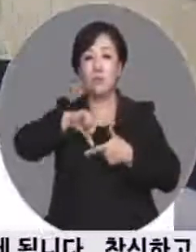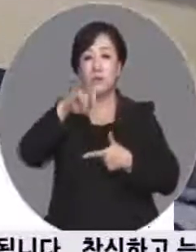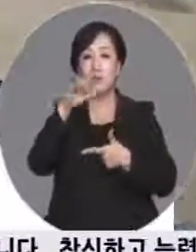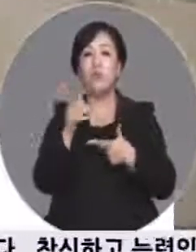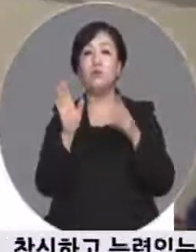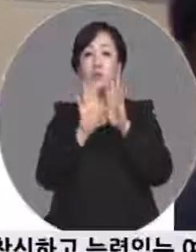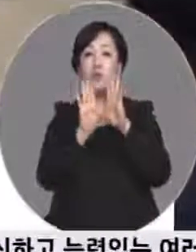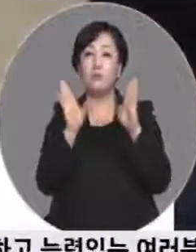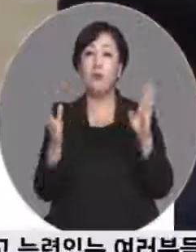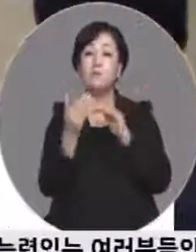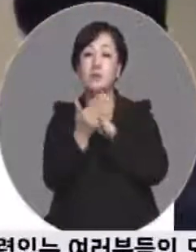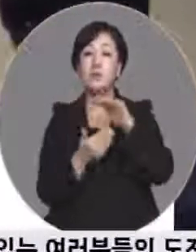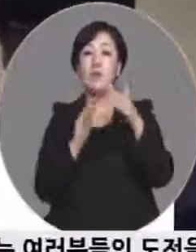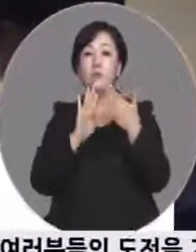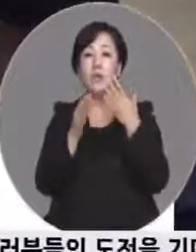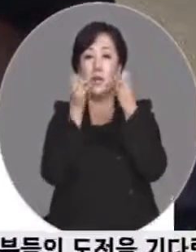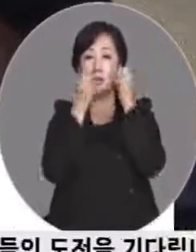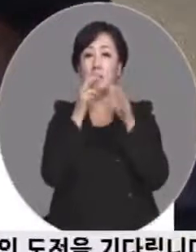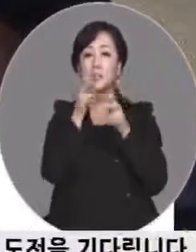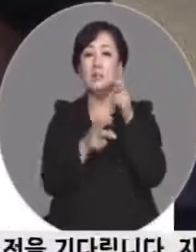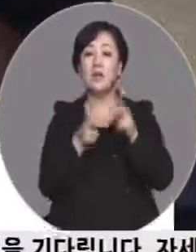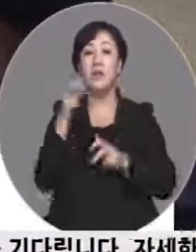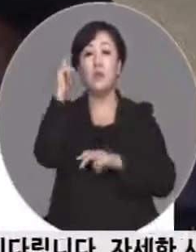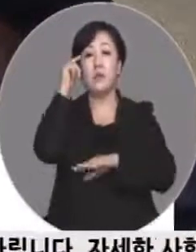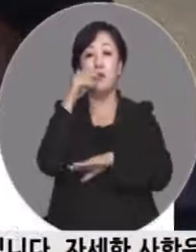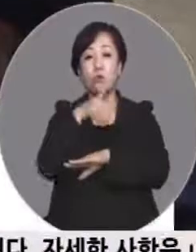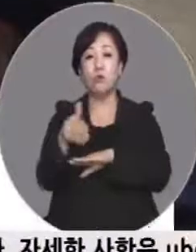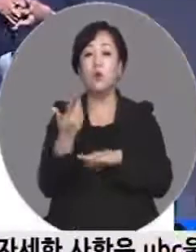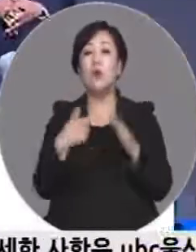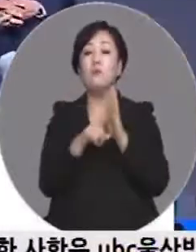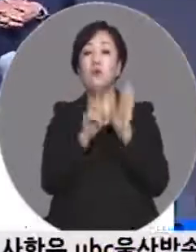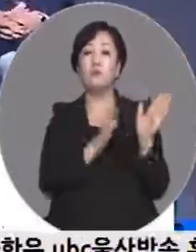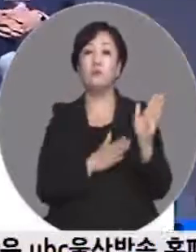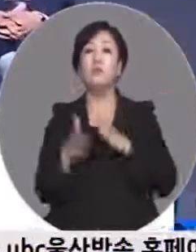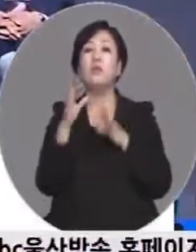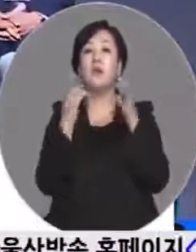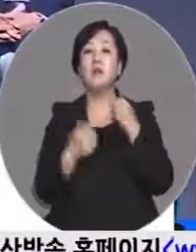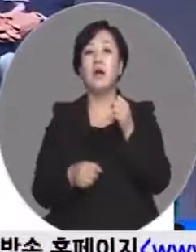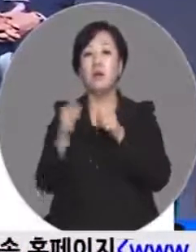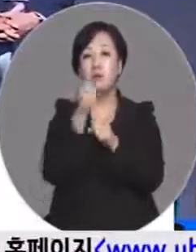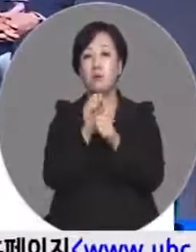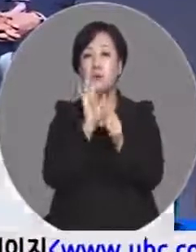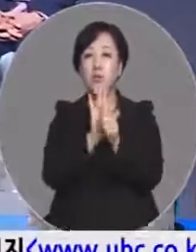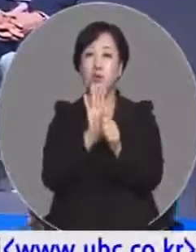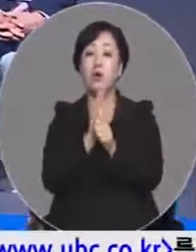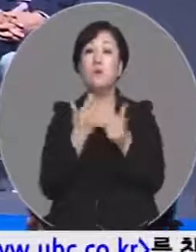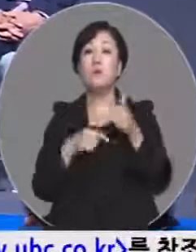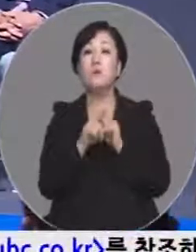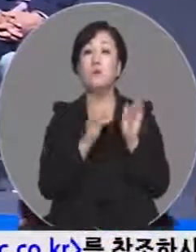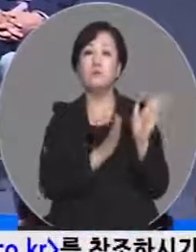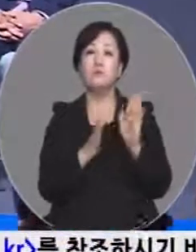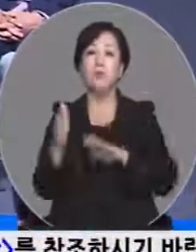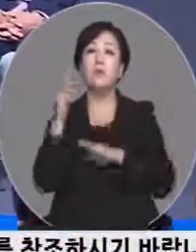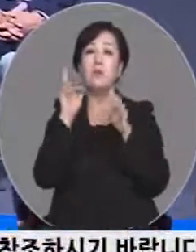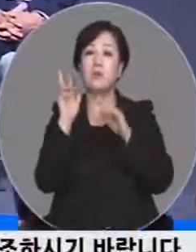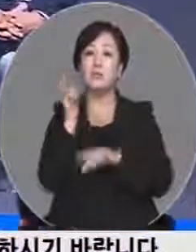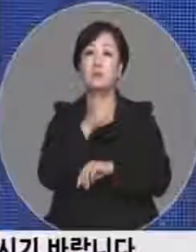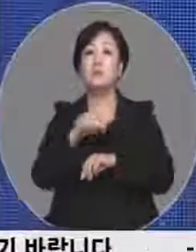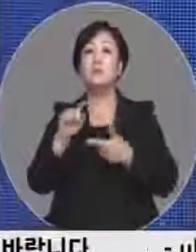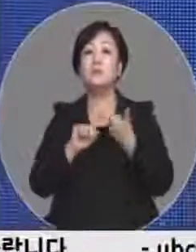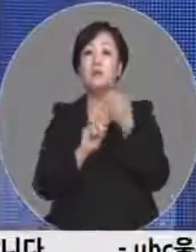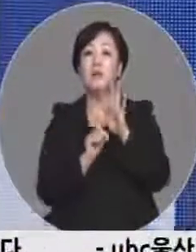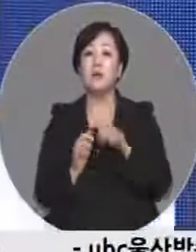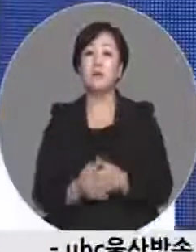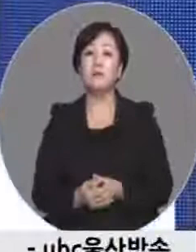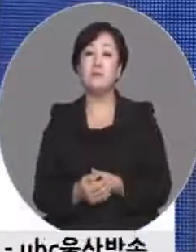전에 미래 신산업을 공동으로 발굴하고 연구개발과 금융, 창업 등 통합지원 체계 구축을 다짐했습니다.